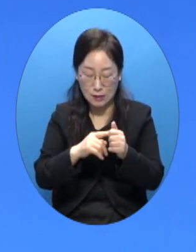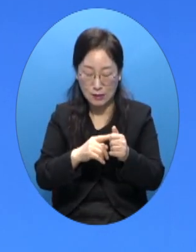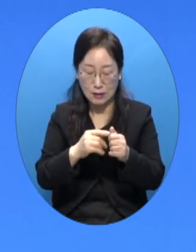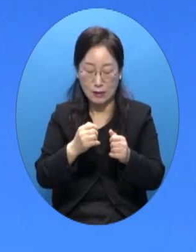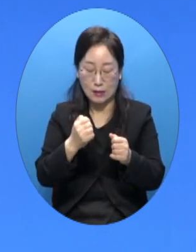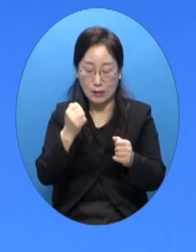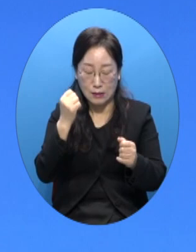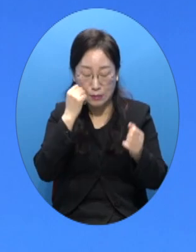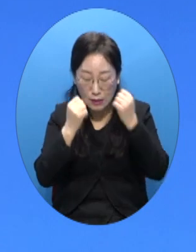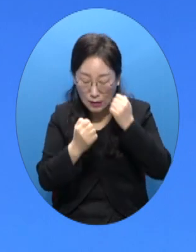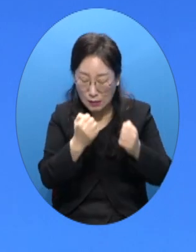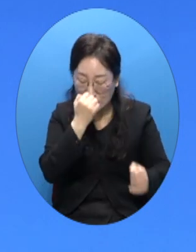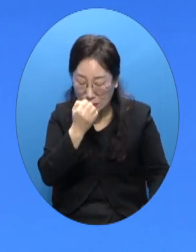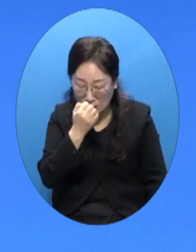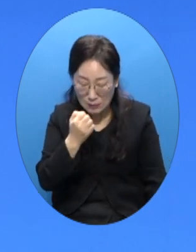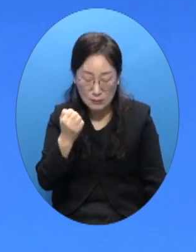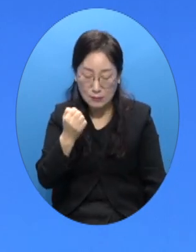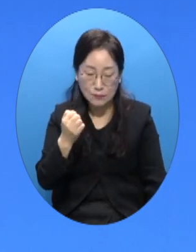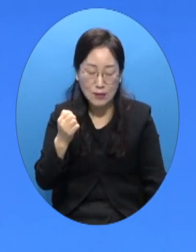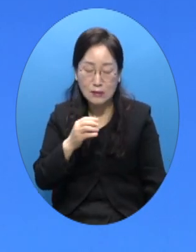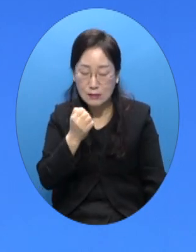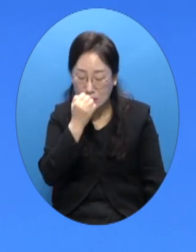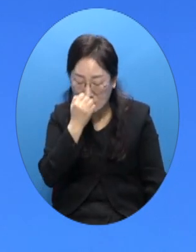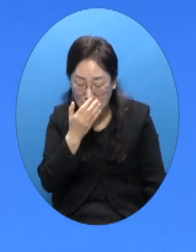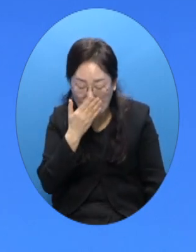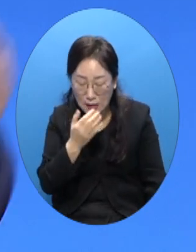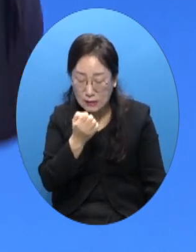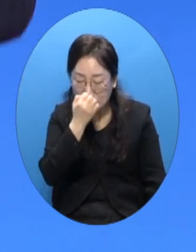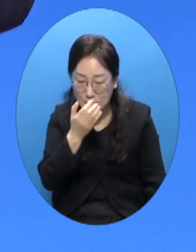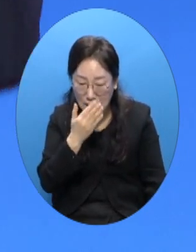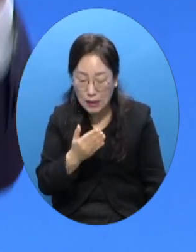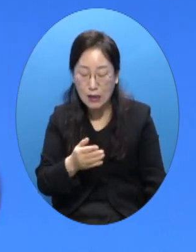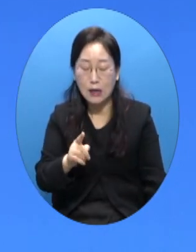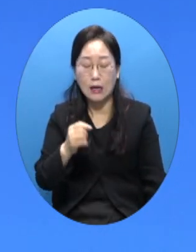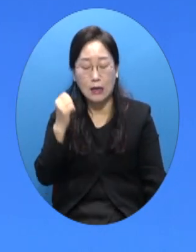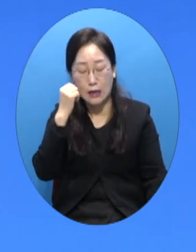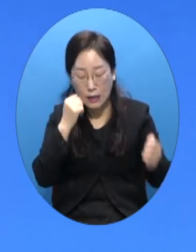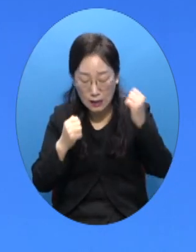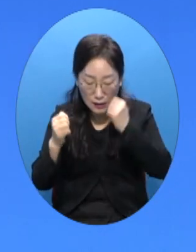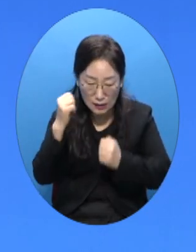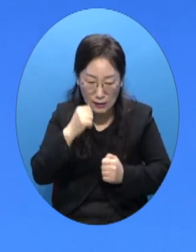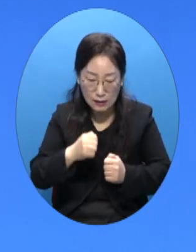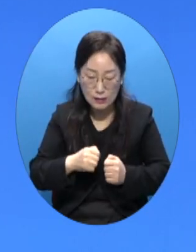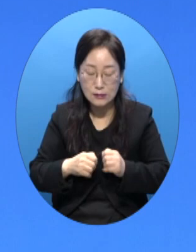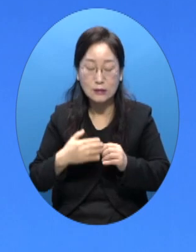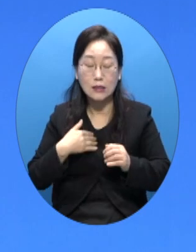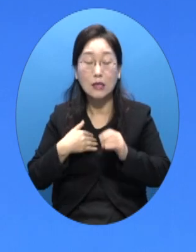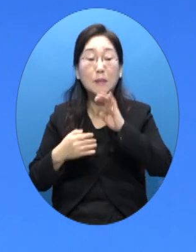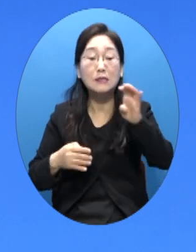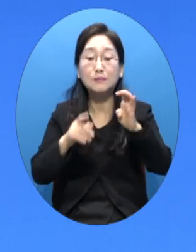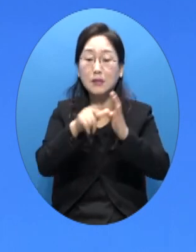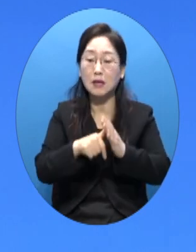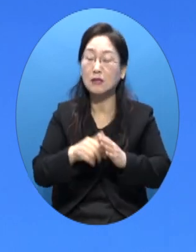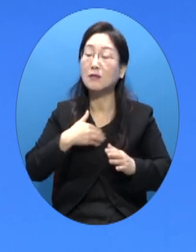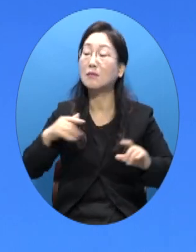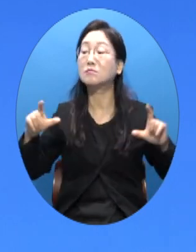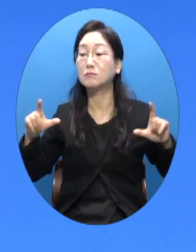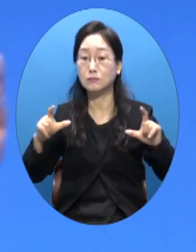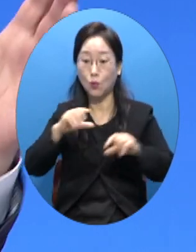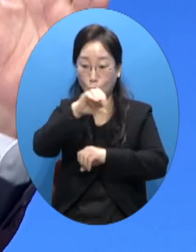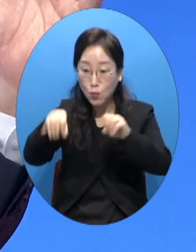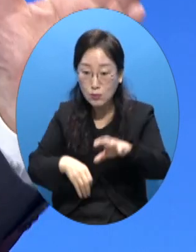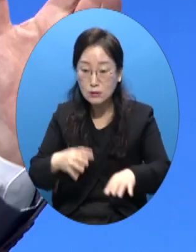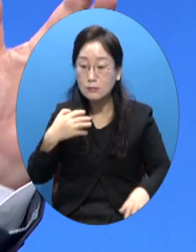깨어지고 또 깨어지고 또 깨어집니다 만 살에 내가 하던 그가 80살이 되어서